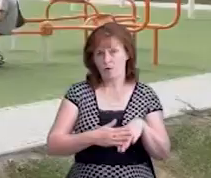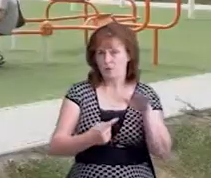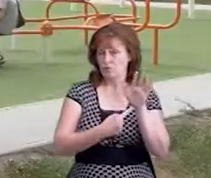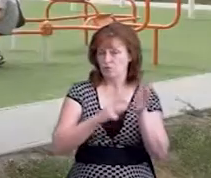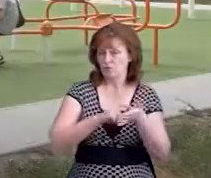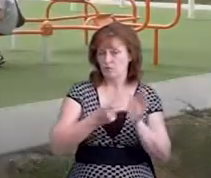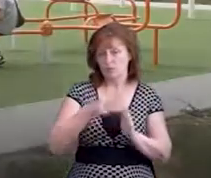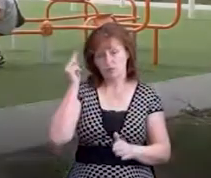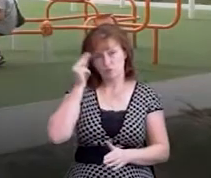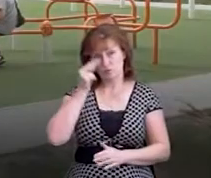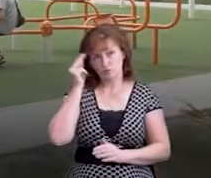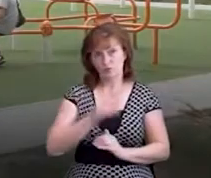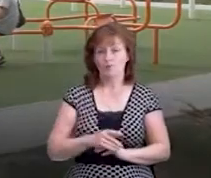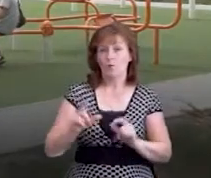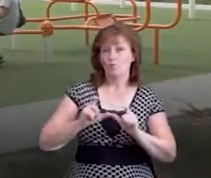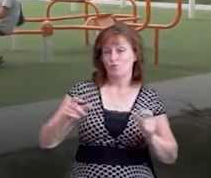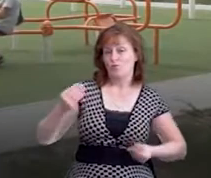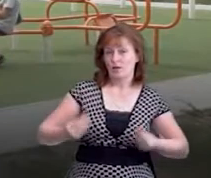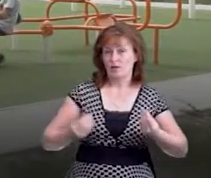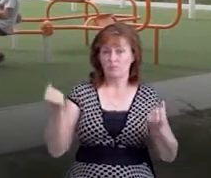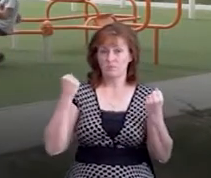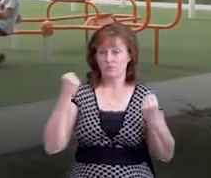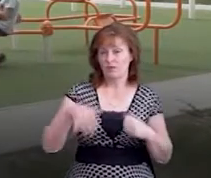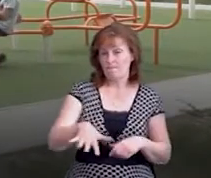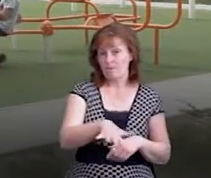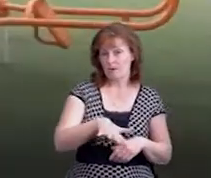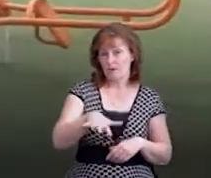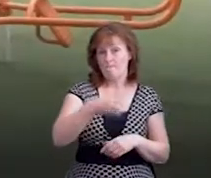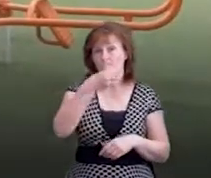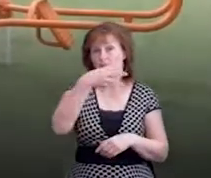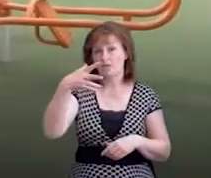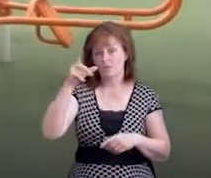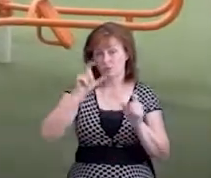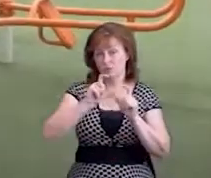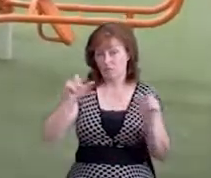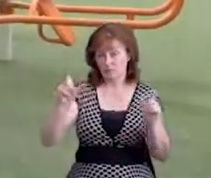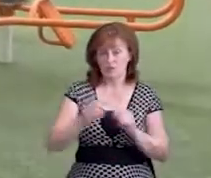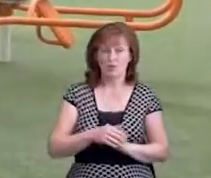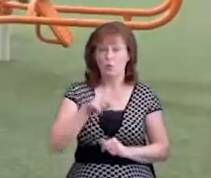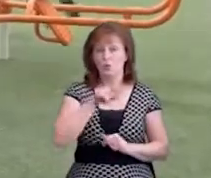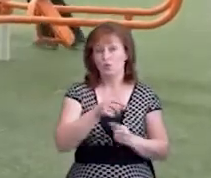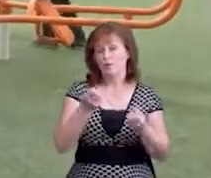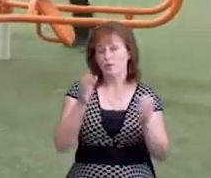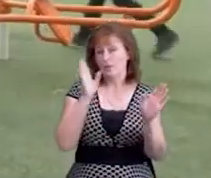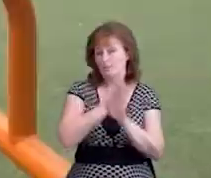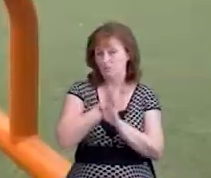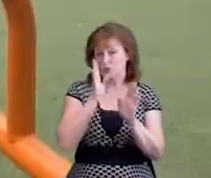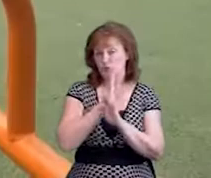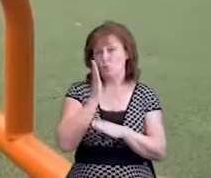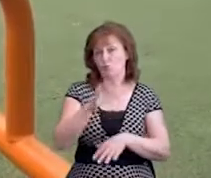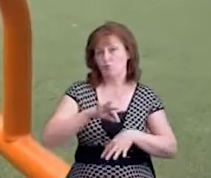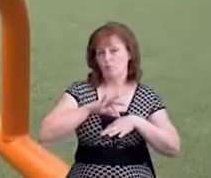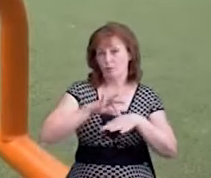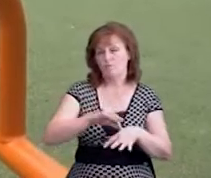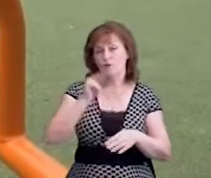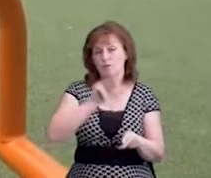класі. Школярі граються на спортивному майданчику 15-го ліцею у Чернігові. Тут на свіжому повітрі і будуть